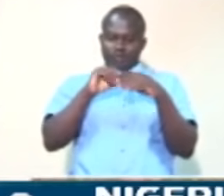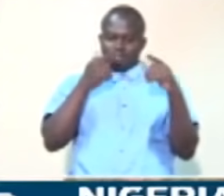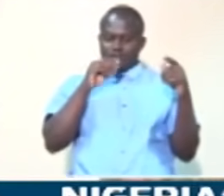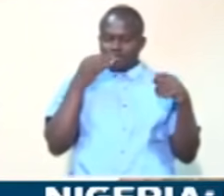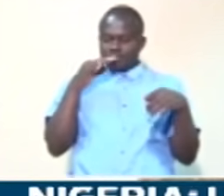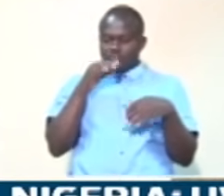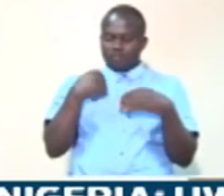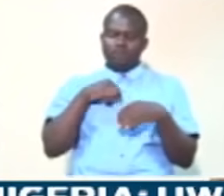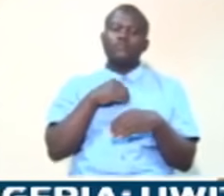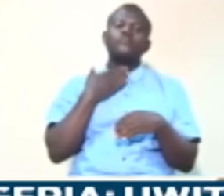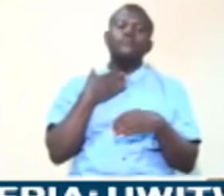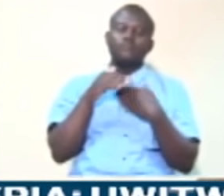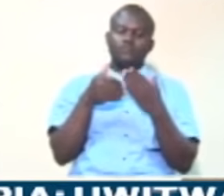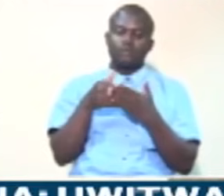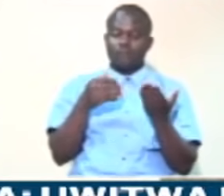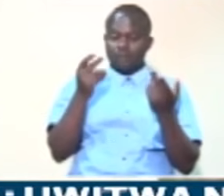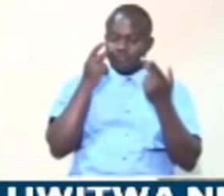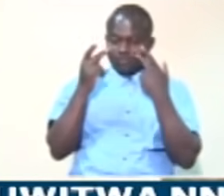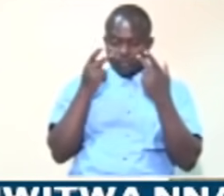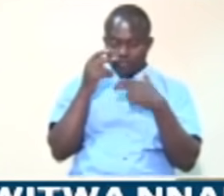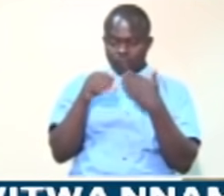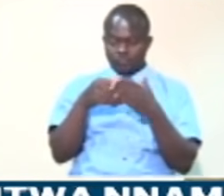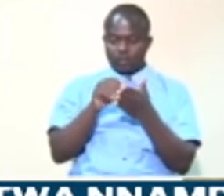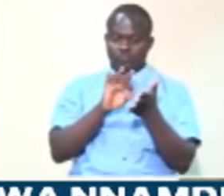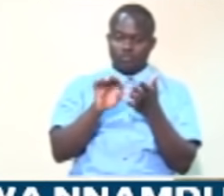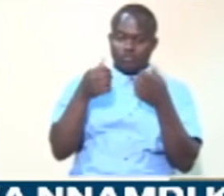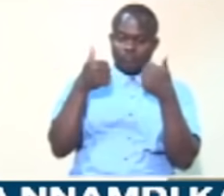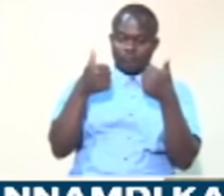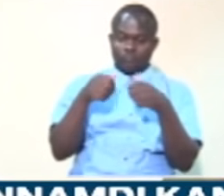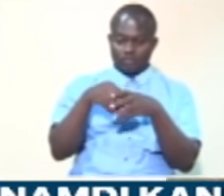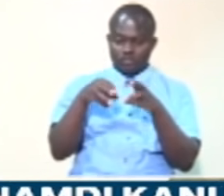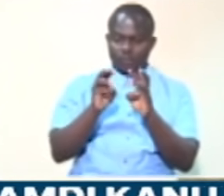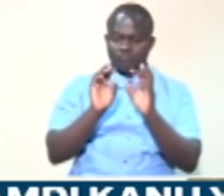rw'igifaransa turifuza kubabona bandika neza mu